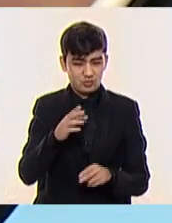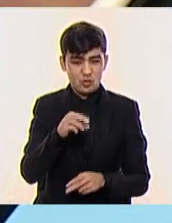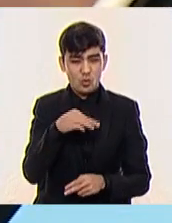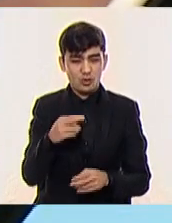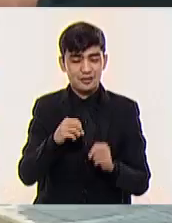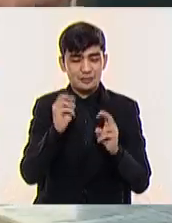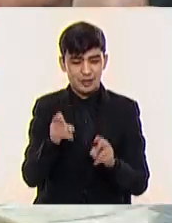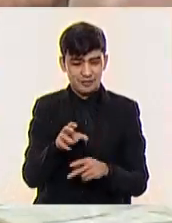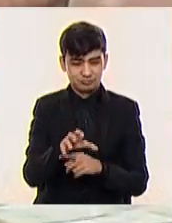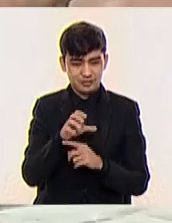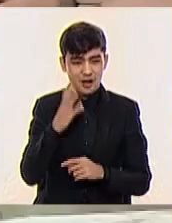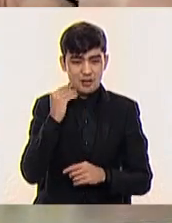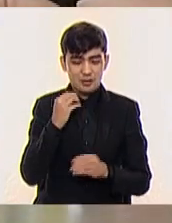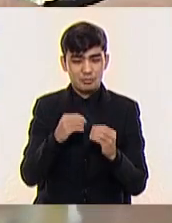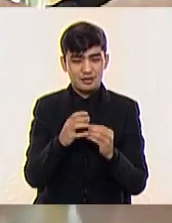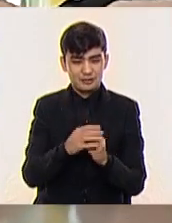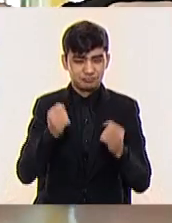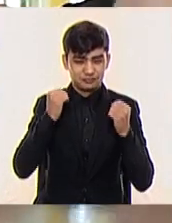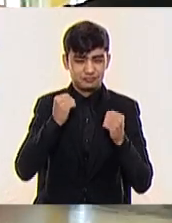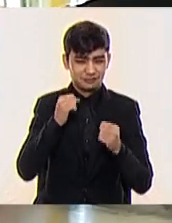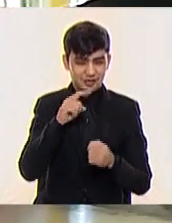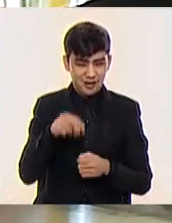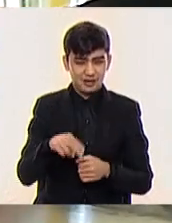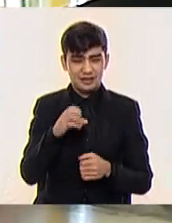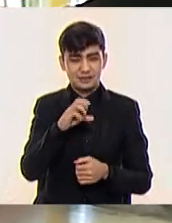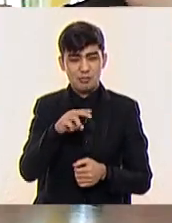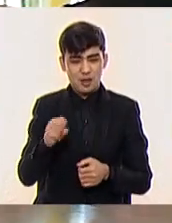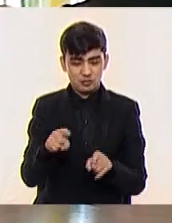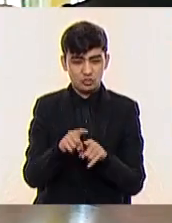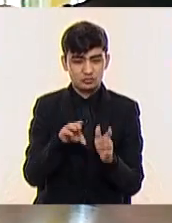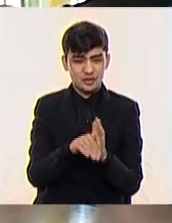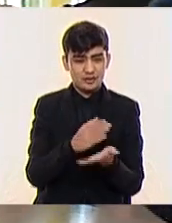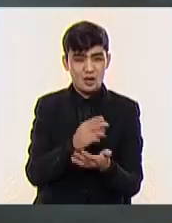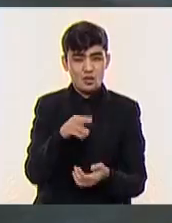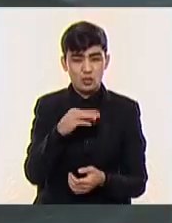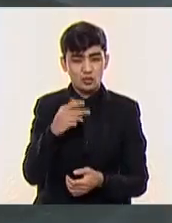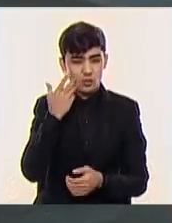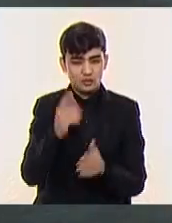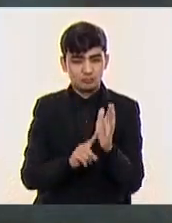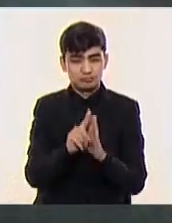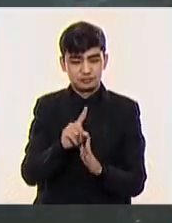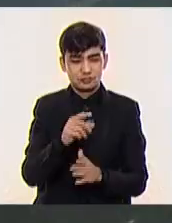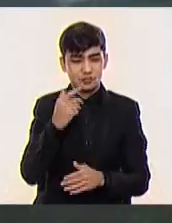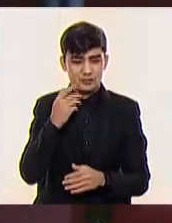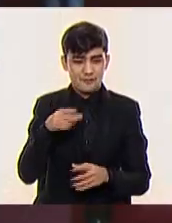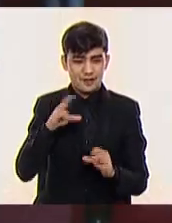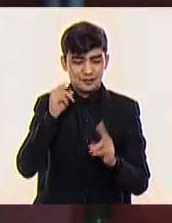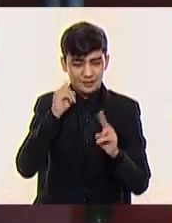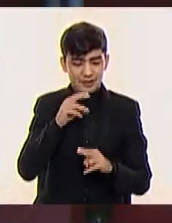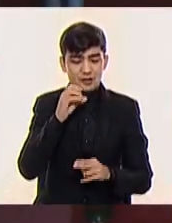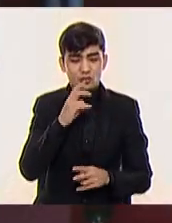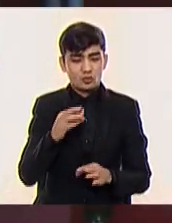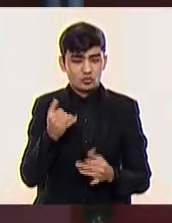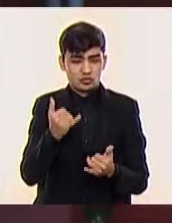присоединились 15 алматинских фитнес-центров и спа. Когда вход по цветным кодам заработает в кинозалах, пока не ясно. Кинопрокатчики